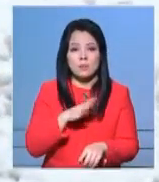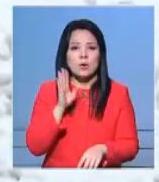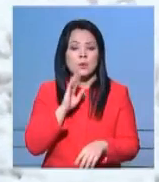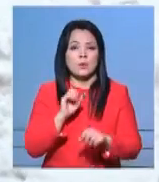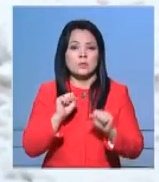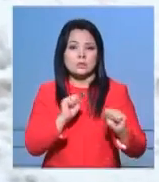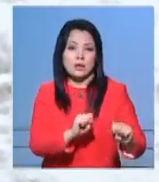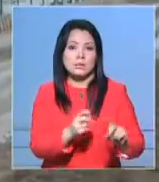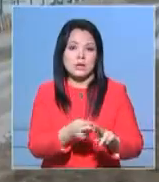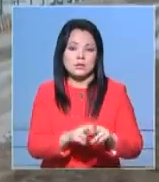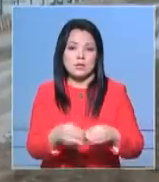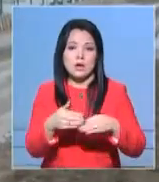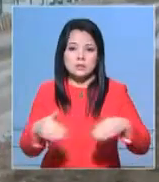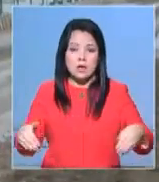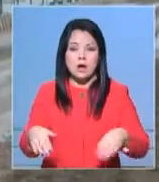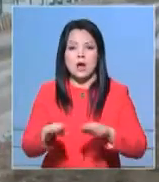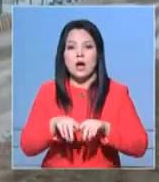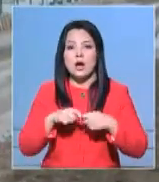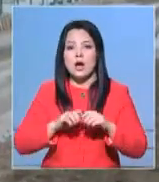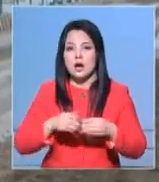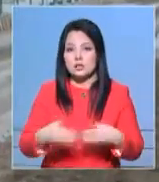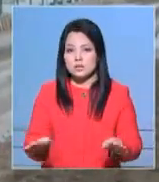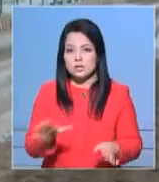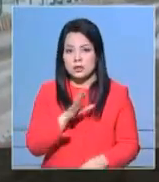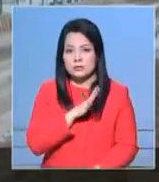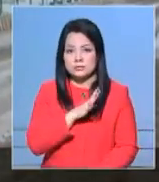кептелісінен аршылды. Осы объектің басында